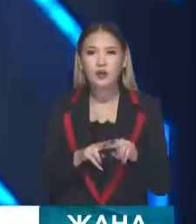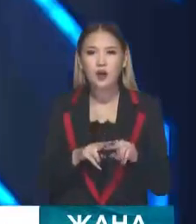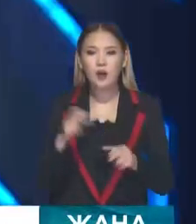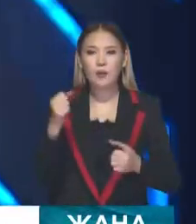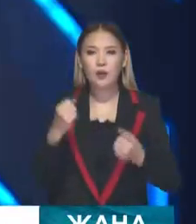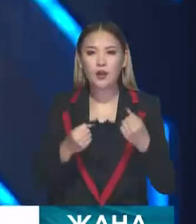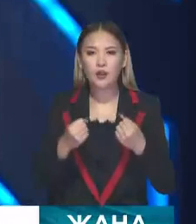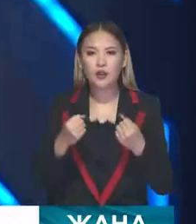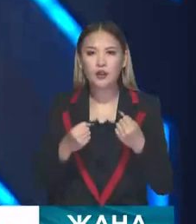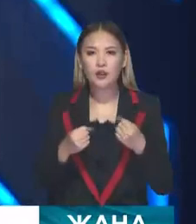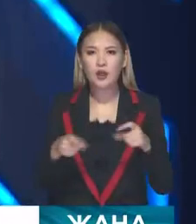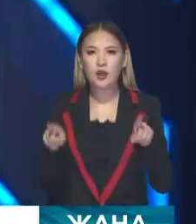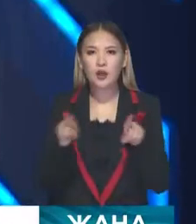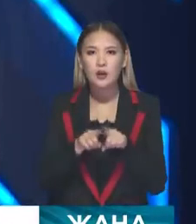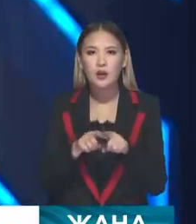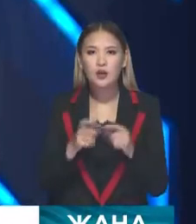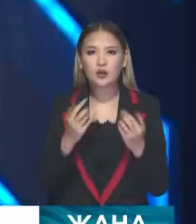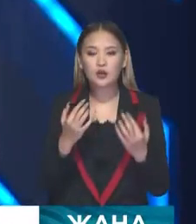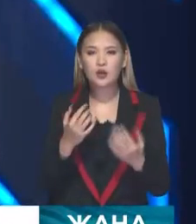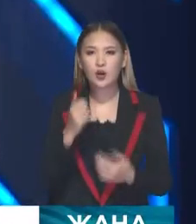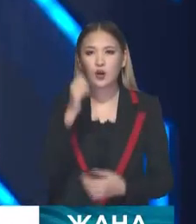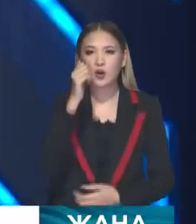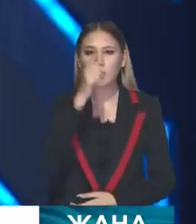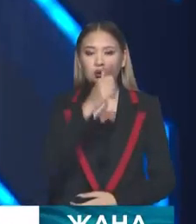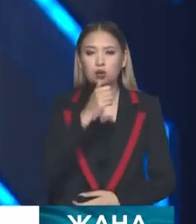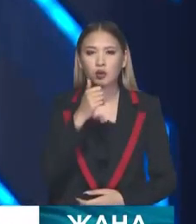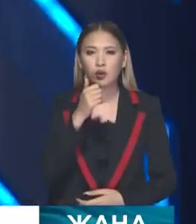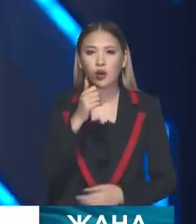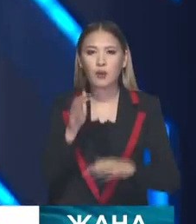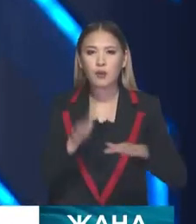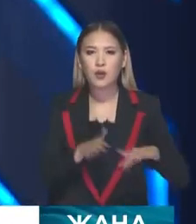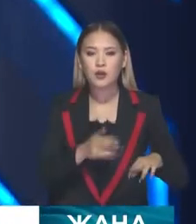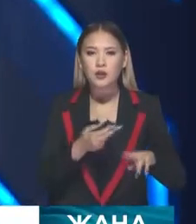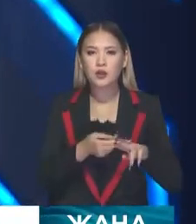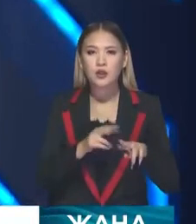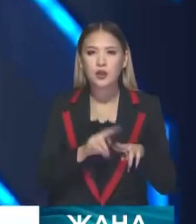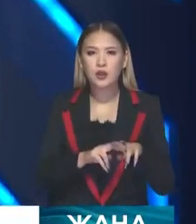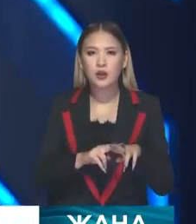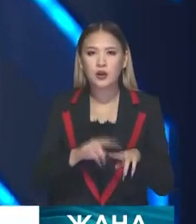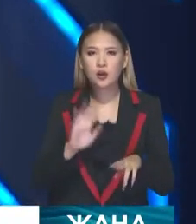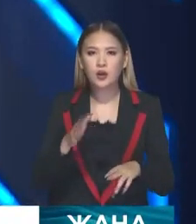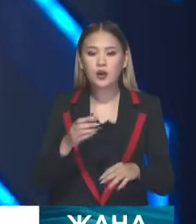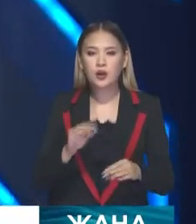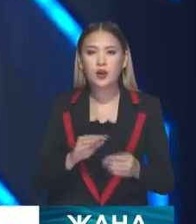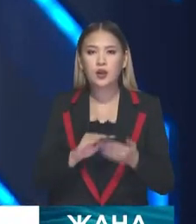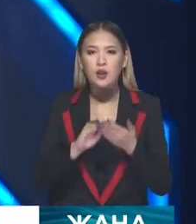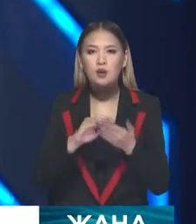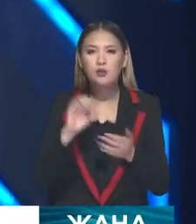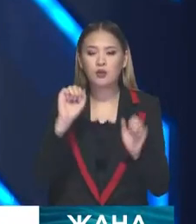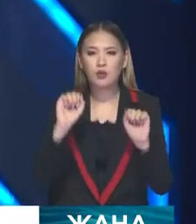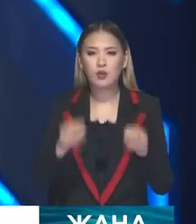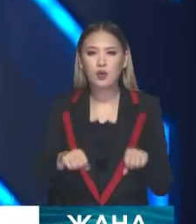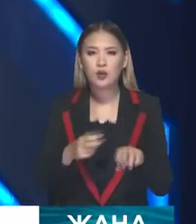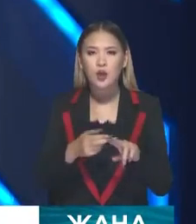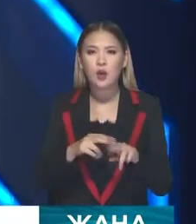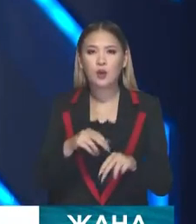ретінде бірнеше жылдан кейін ескереді, оны утилизацияға тапсыруға болады. Сонымен